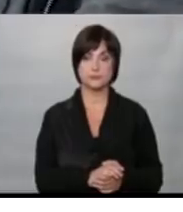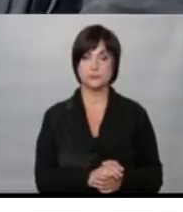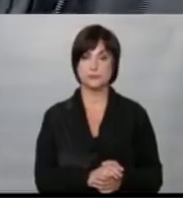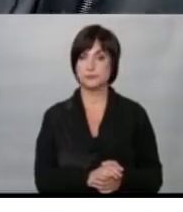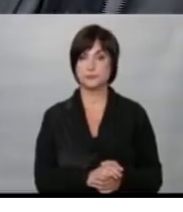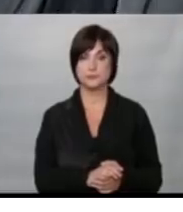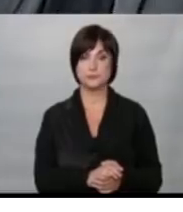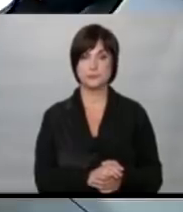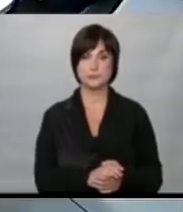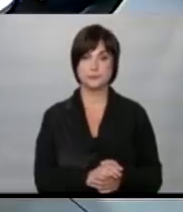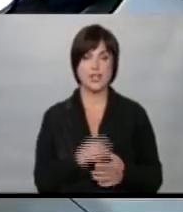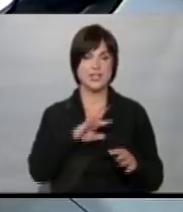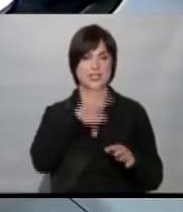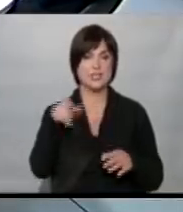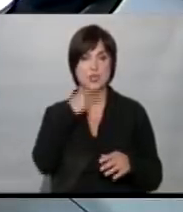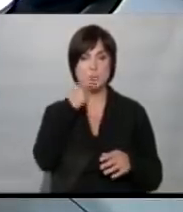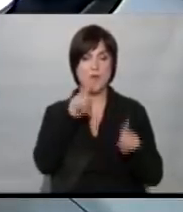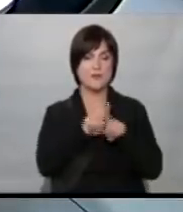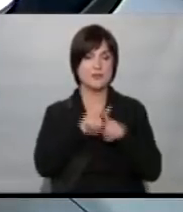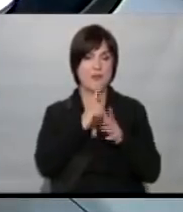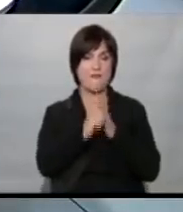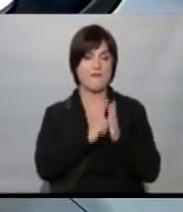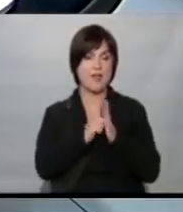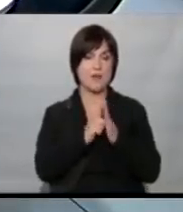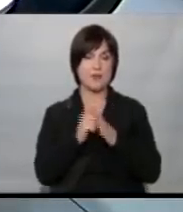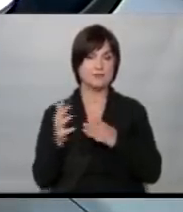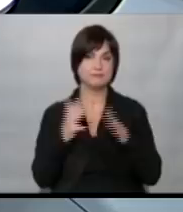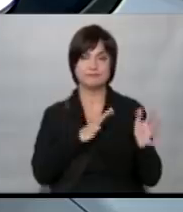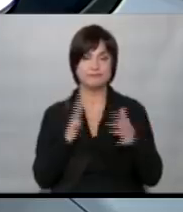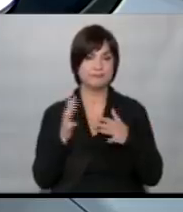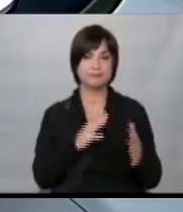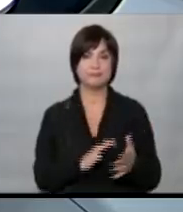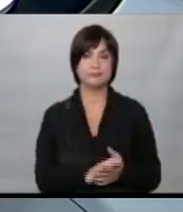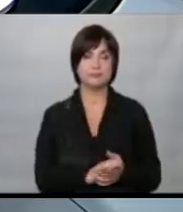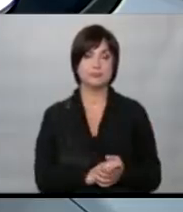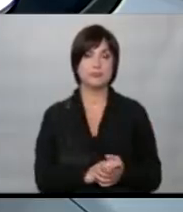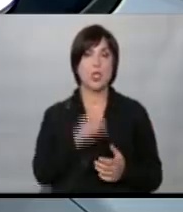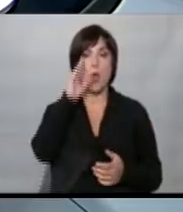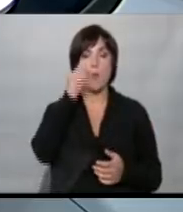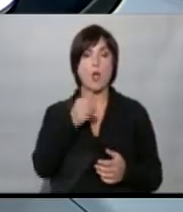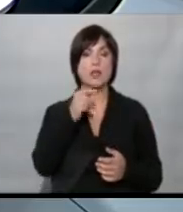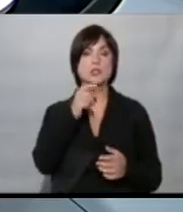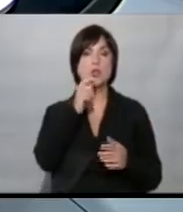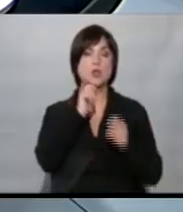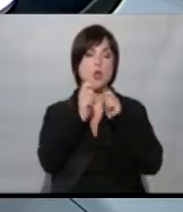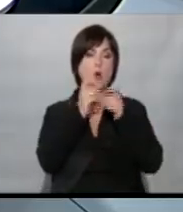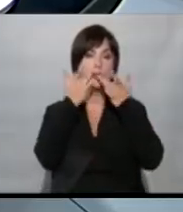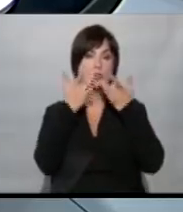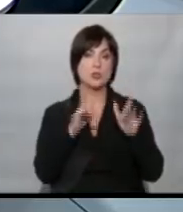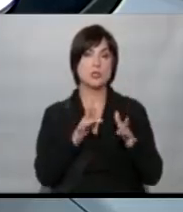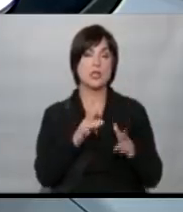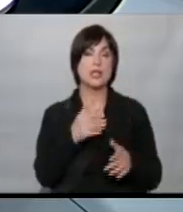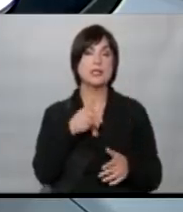го читавме ние се откажуваме од хелените а ние со бугарскиот договор и со бугарскиот договор се откажавме со член 11